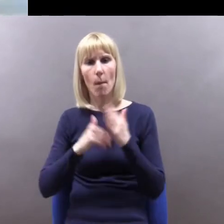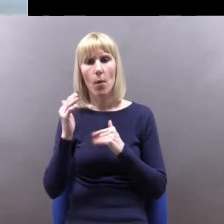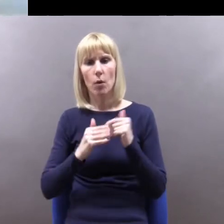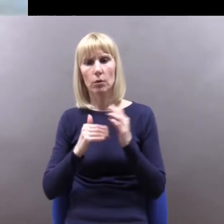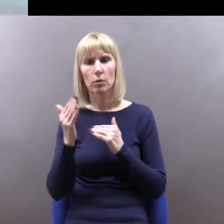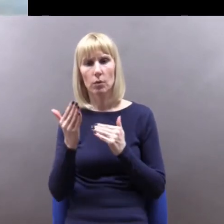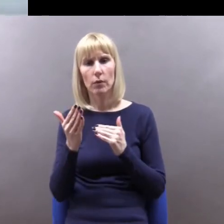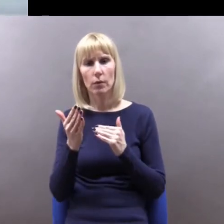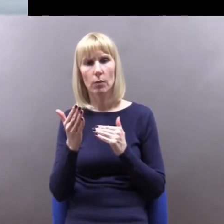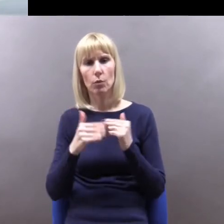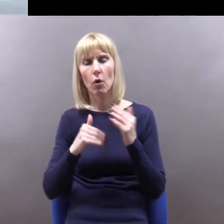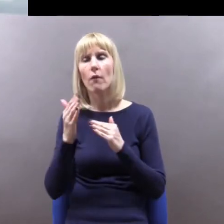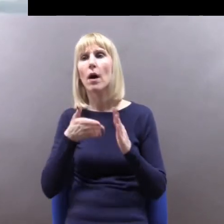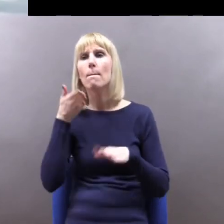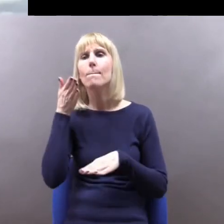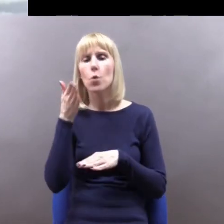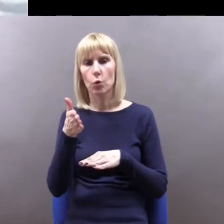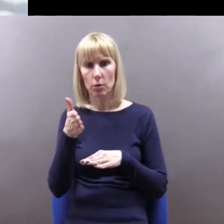dobudowywane po fakcie są gigantyczne.